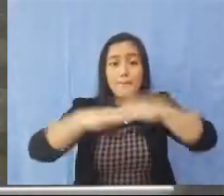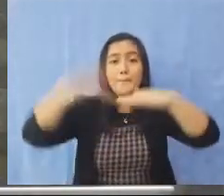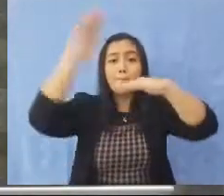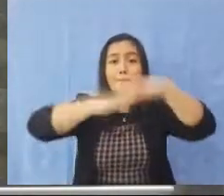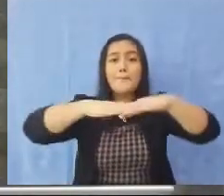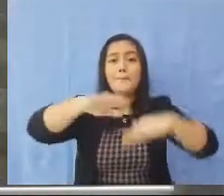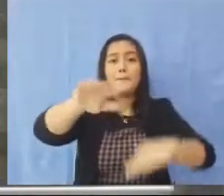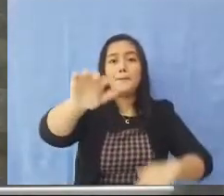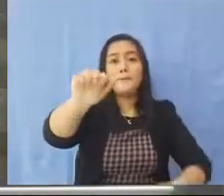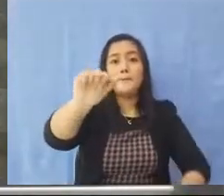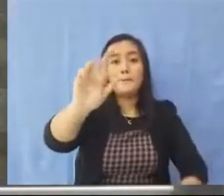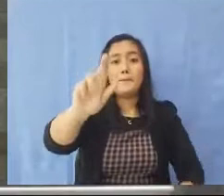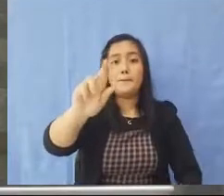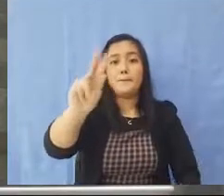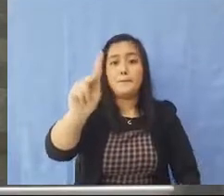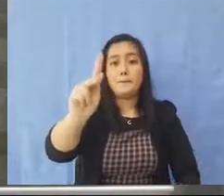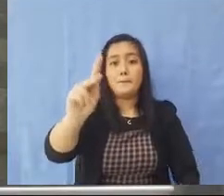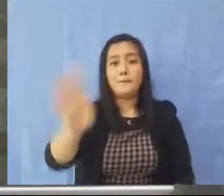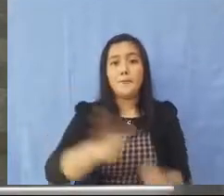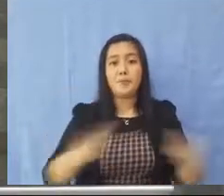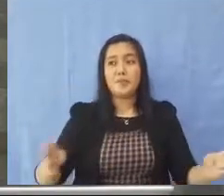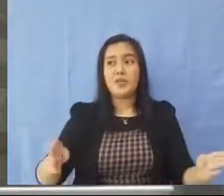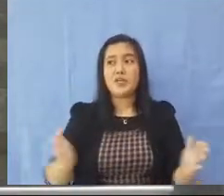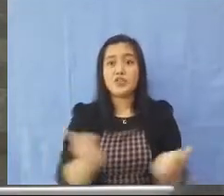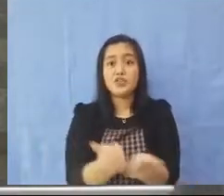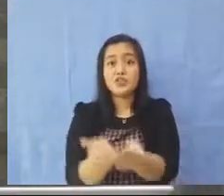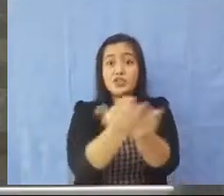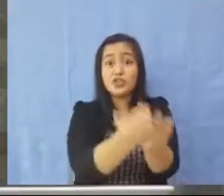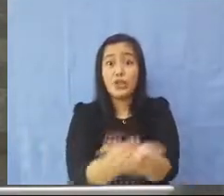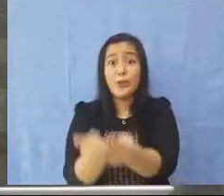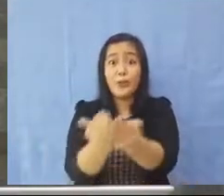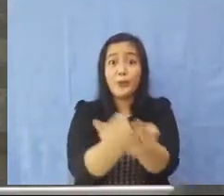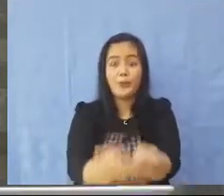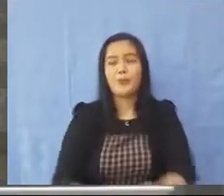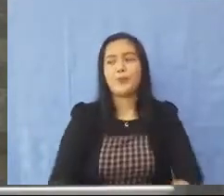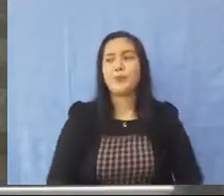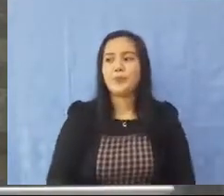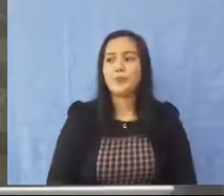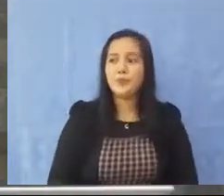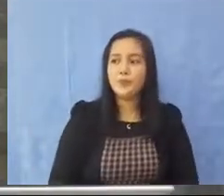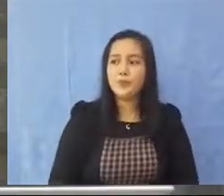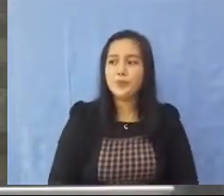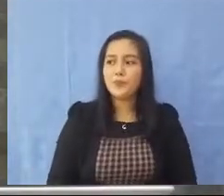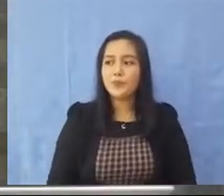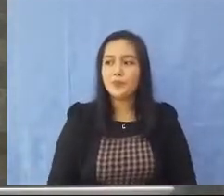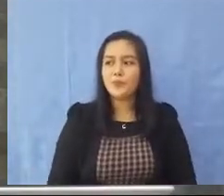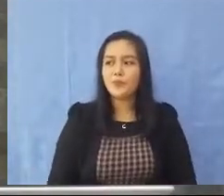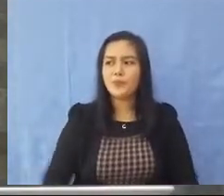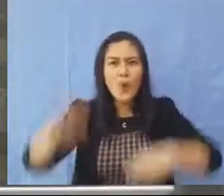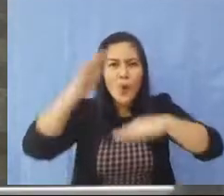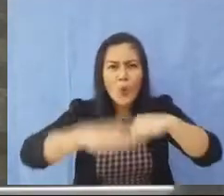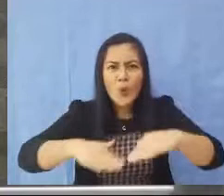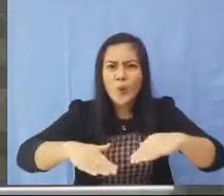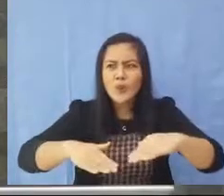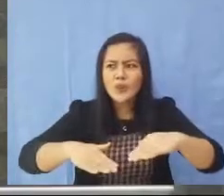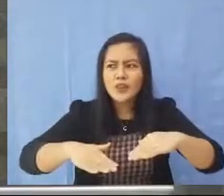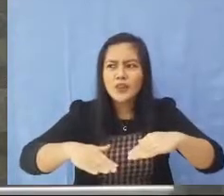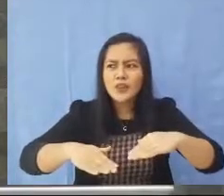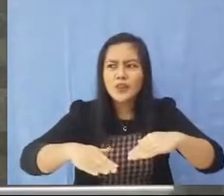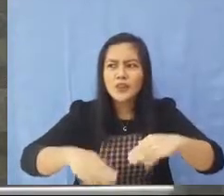ka na pagagawin ka ng Diyos na isang napakalaking arko sa taas ng bundok. You see?